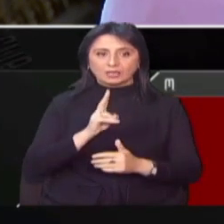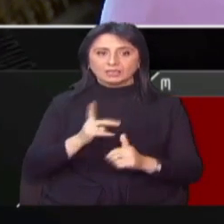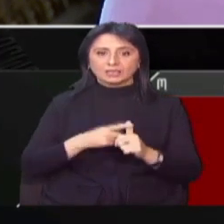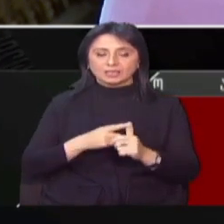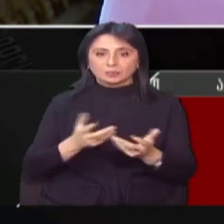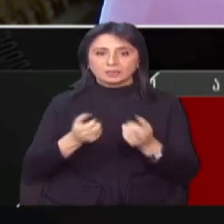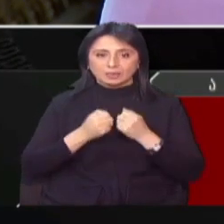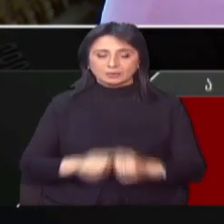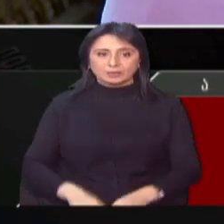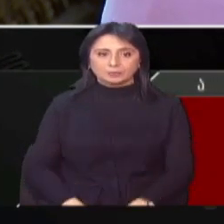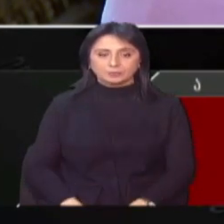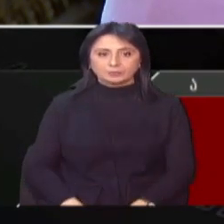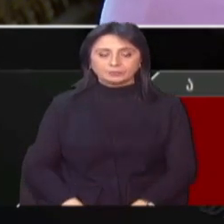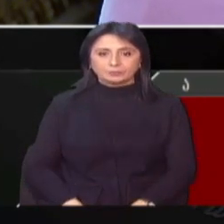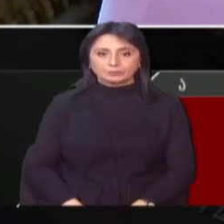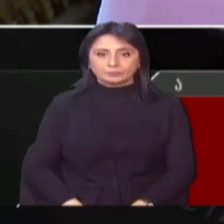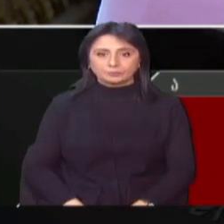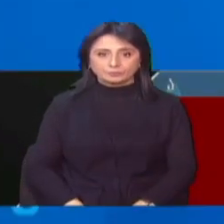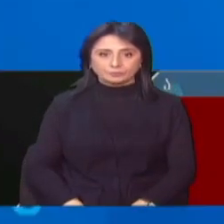კანდიდატის სტატუსს მიიღებს.